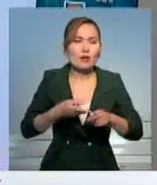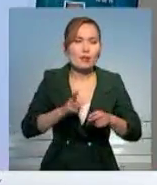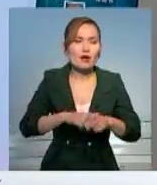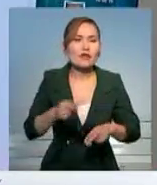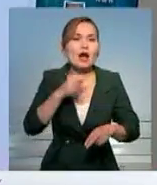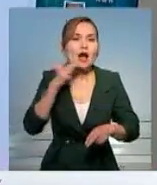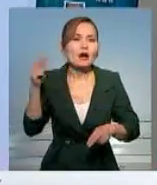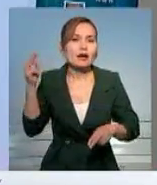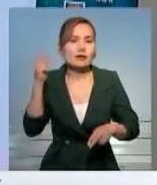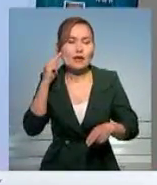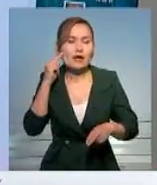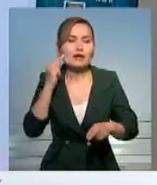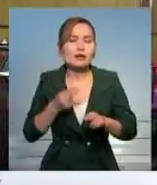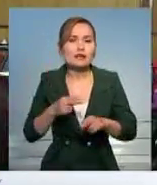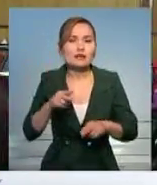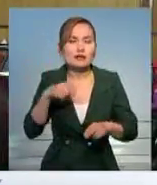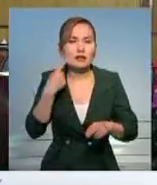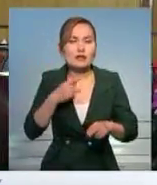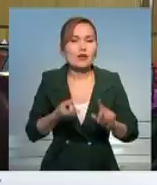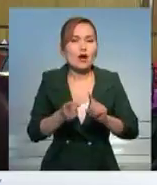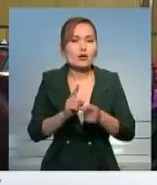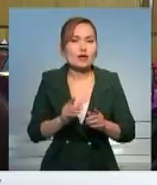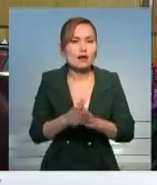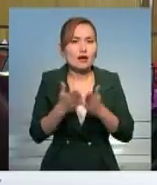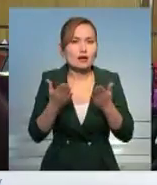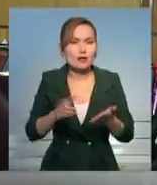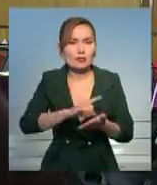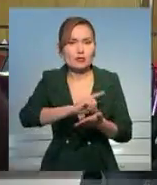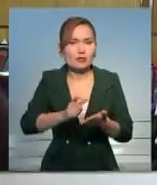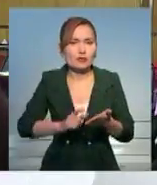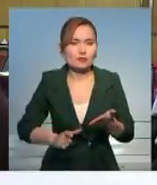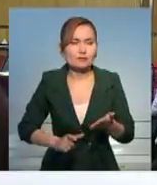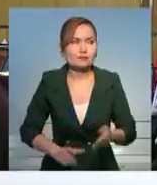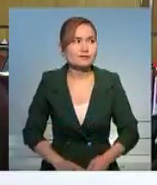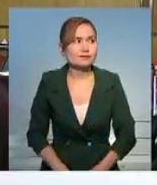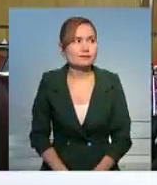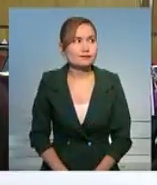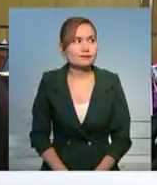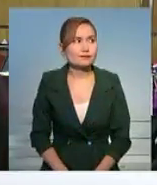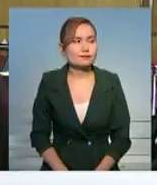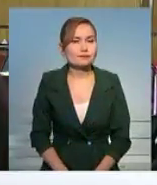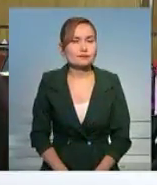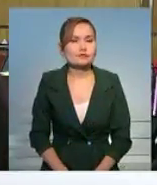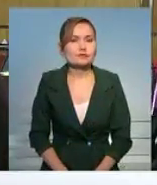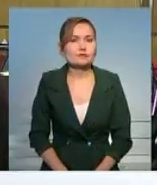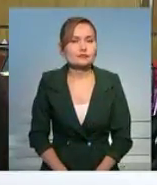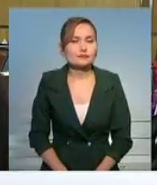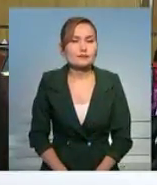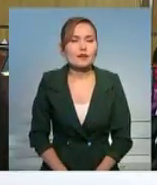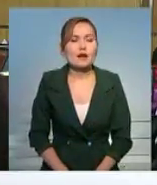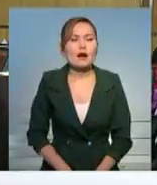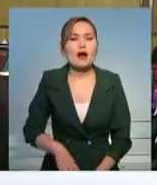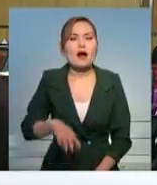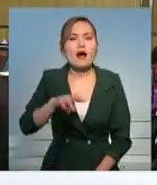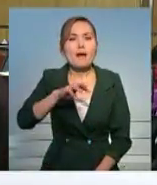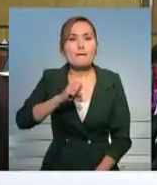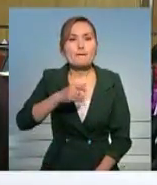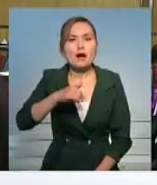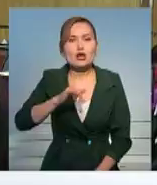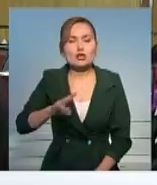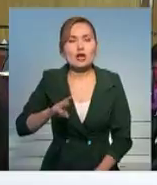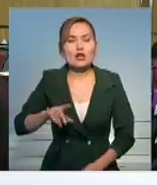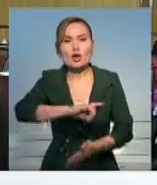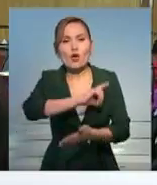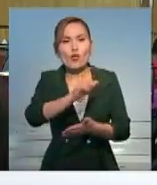көбірек аударуды жоспарлап отыр. Совсем недавно я читала стихотворение. Мағжан өлеңдерімен жақында